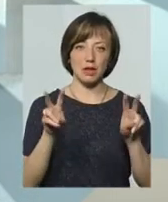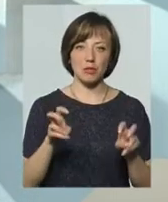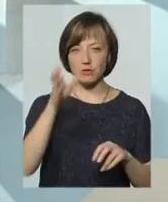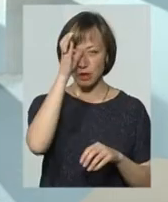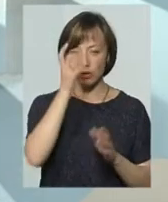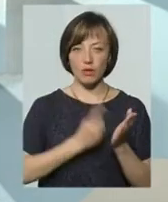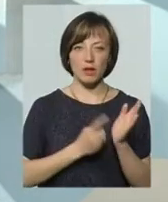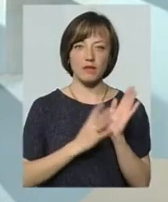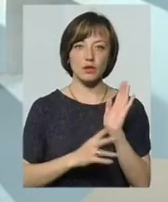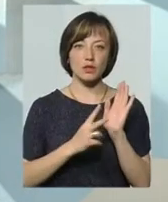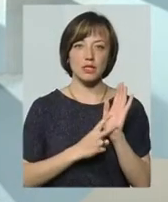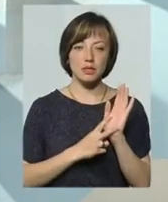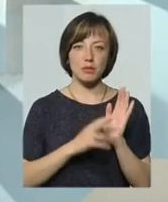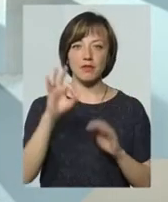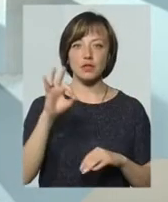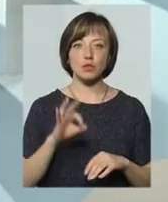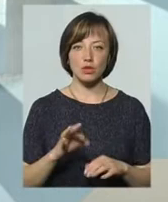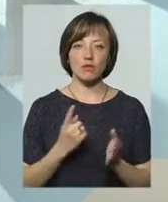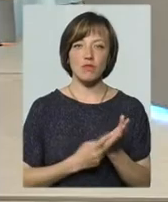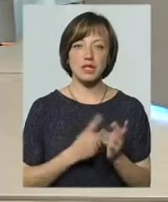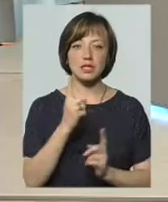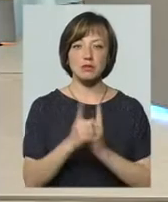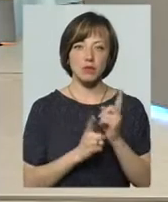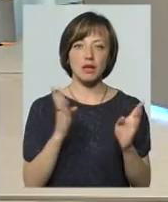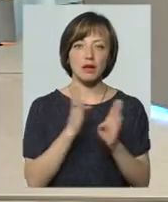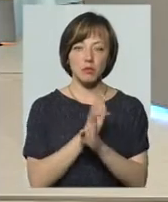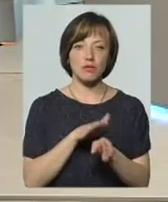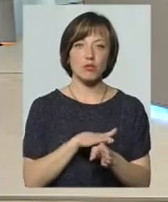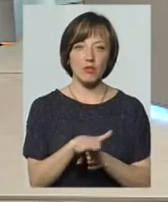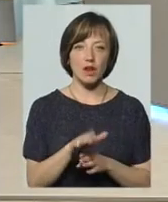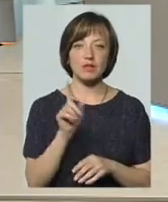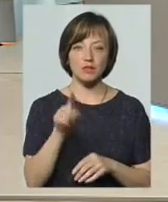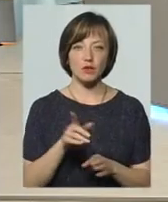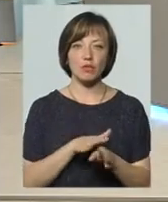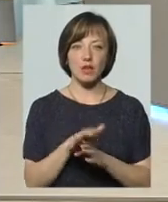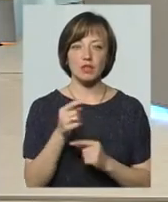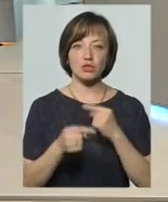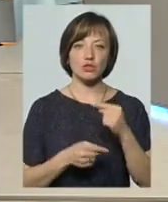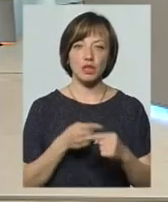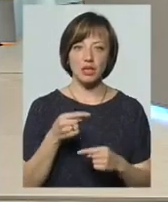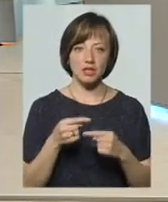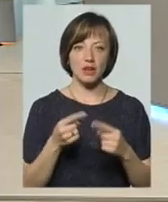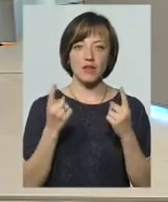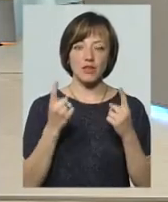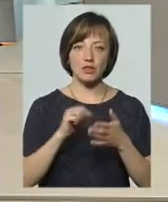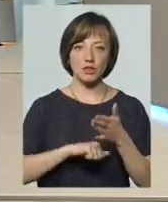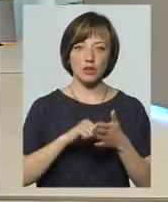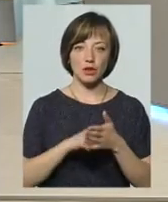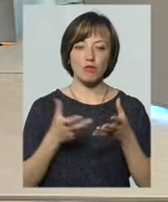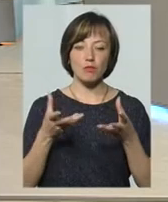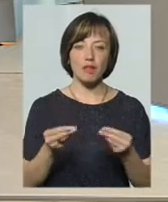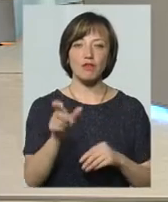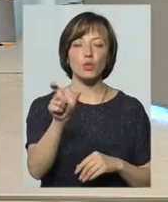доведено, 97% вчених доводять про те, що зміна клімату відбувається і що саме вона відбувається через антропогенний чинник, тобто через вплив